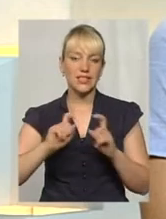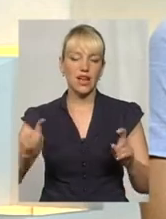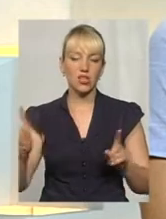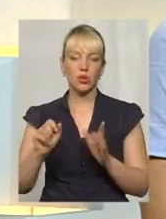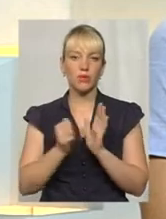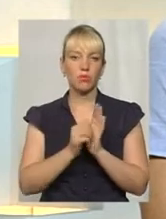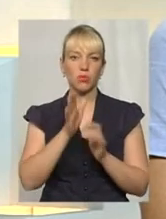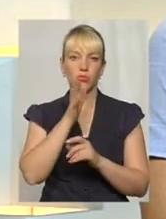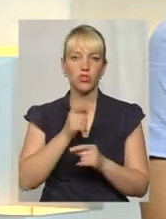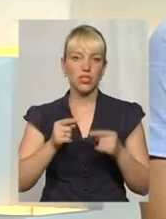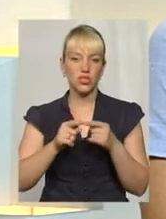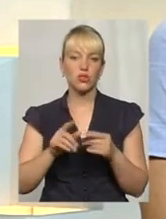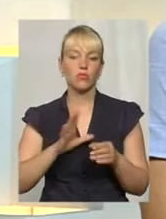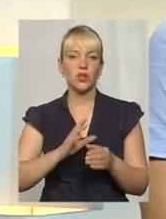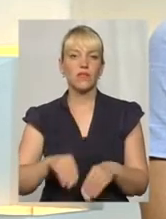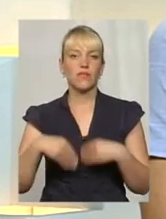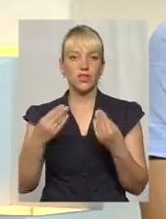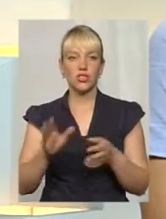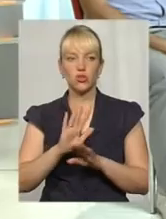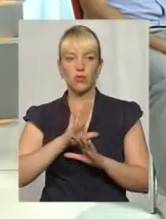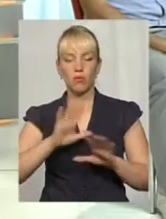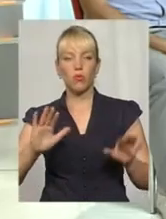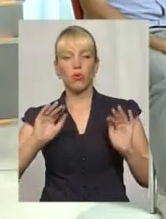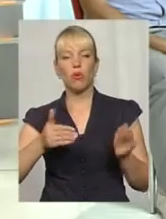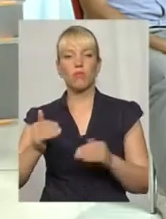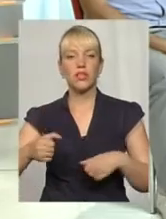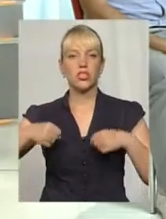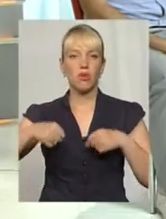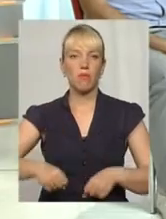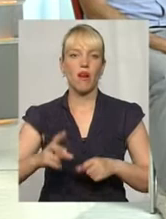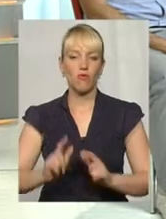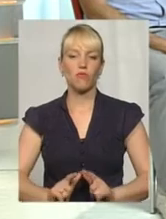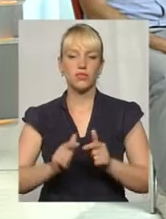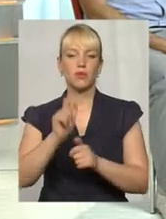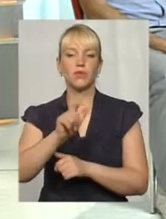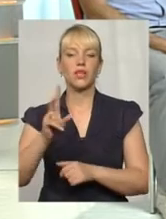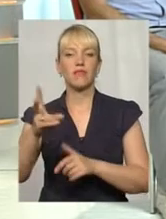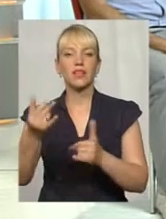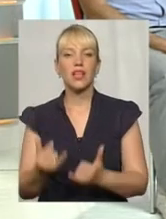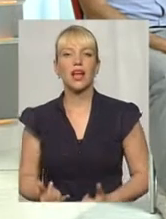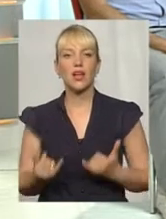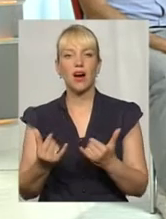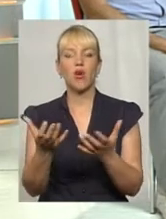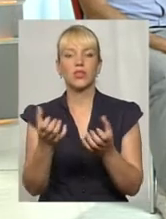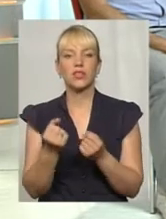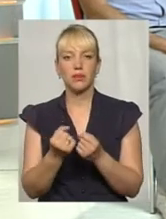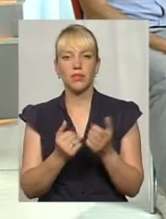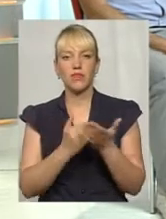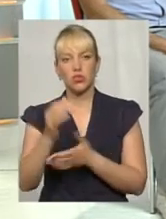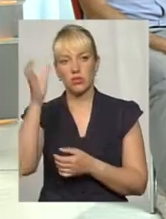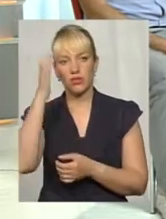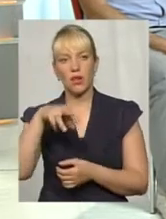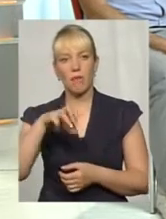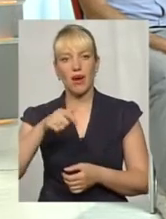видані своєчасно, для того, щоб не було обмежено право вступників на отримання вищої освіти магістратури. Тобто маємо надію, що всі,